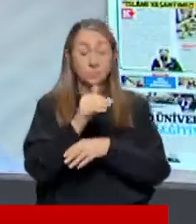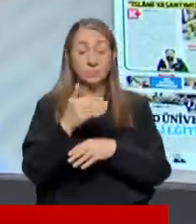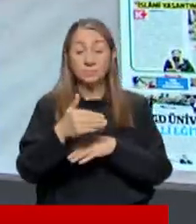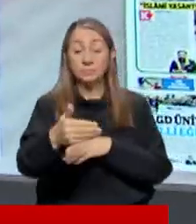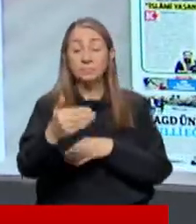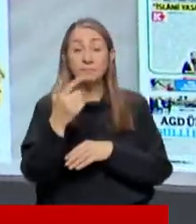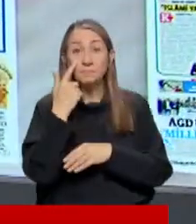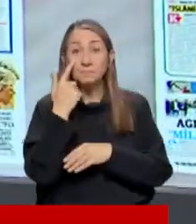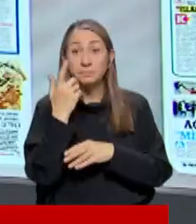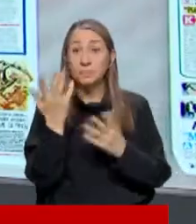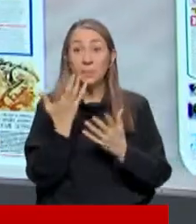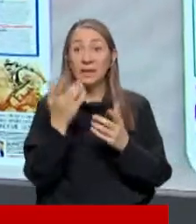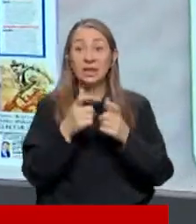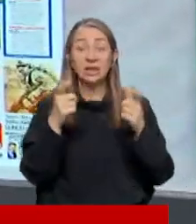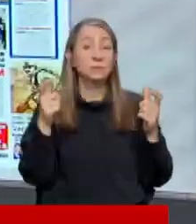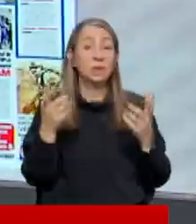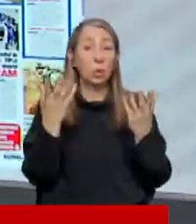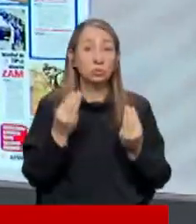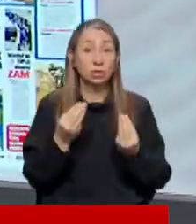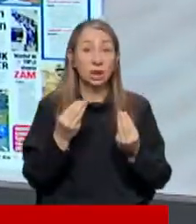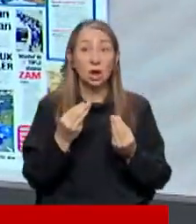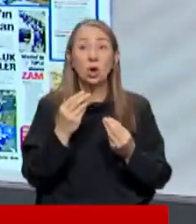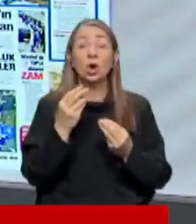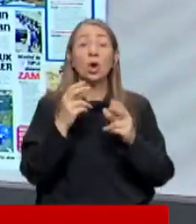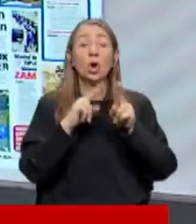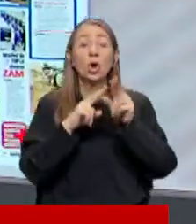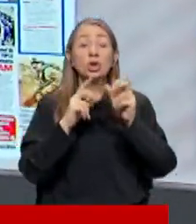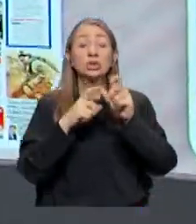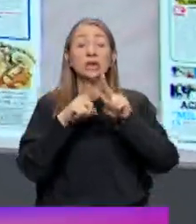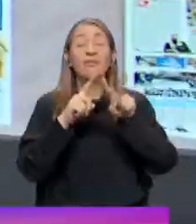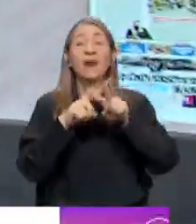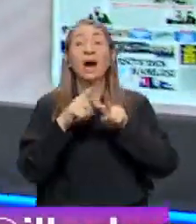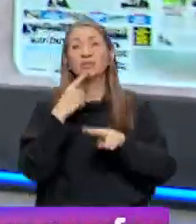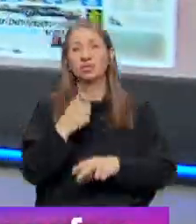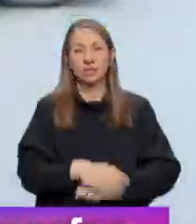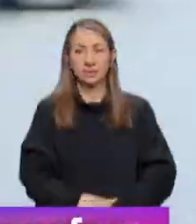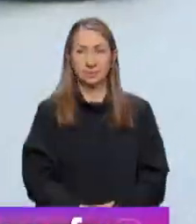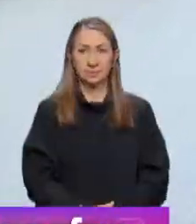önümüzdeki günler acaba hangi gelişmelere gebe? Kosova diyeceğiz.